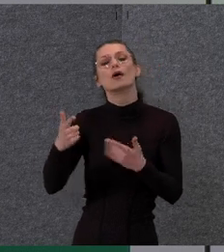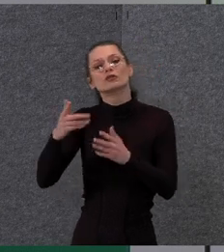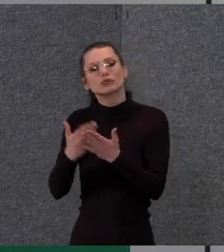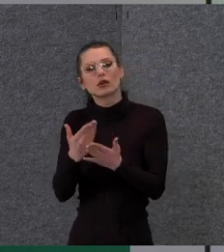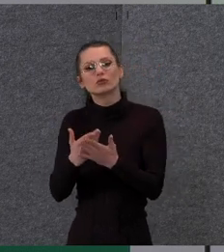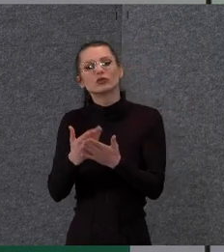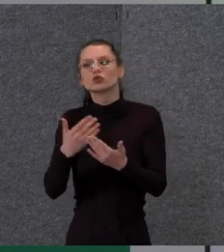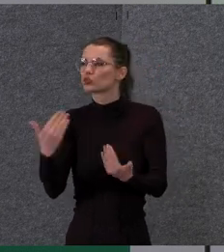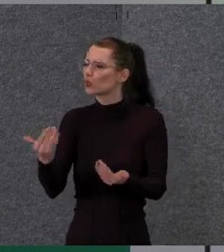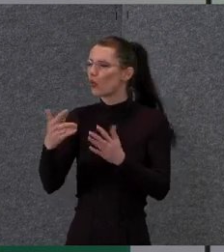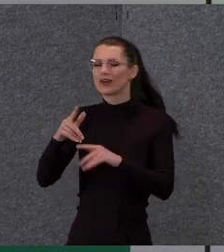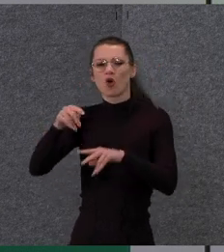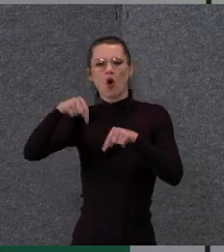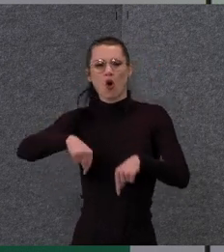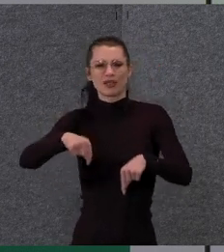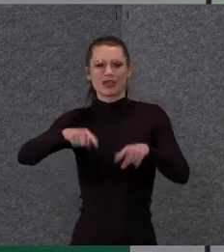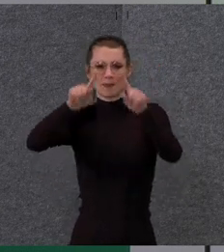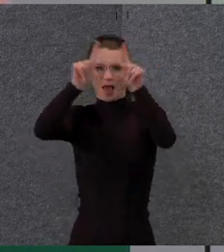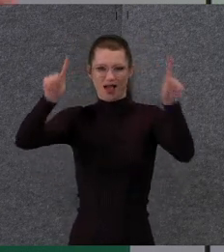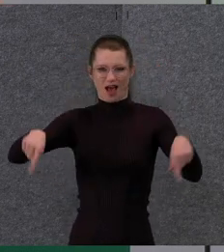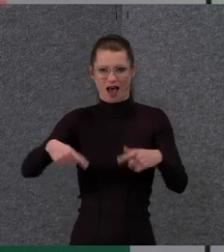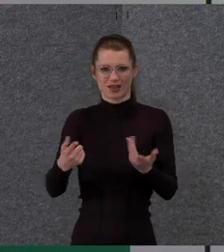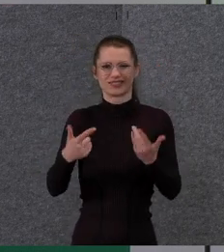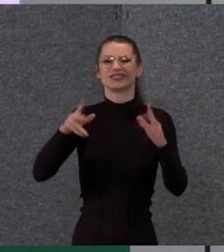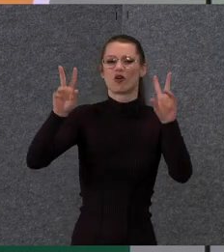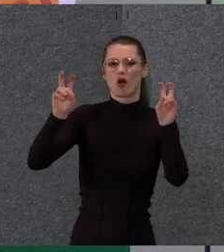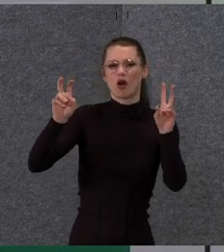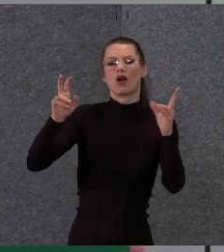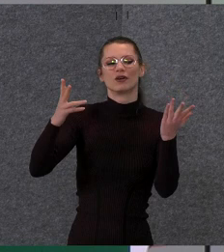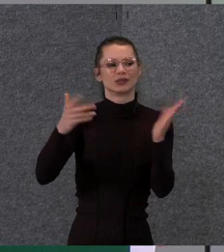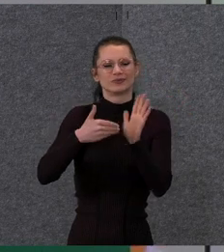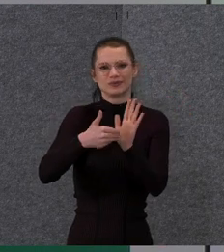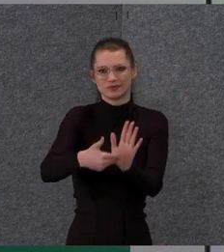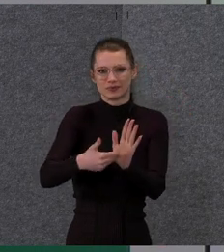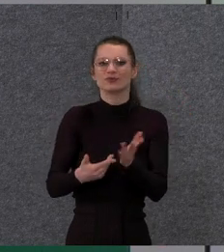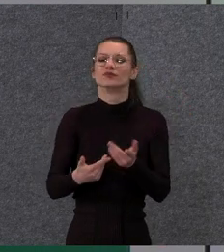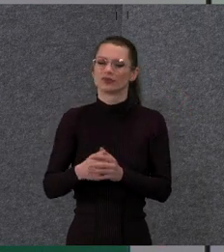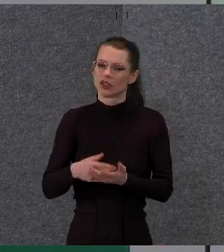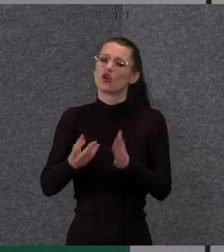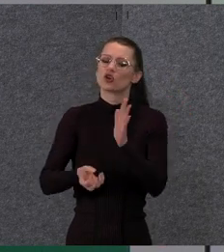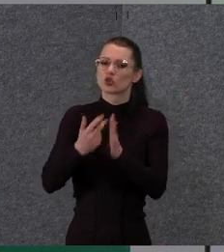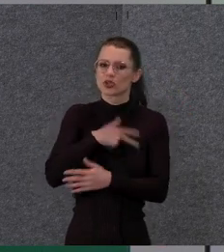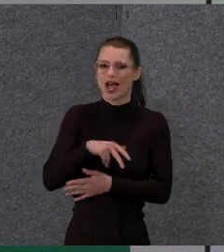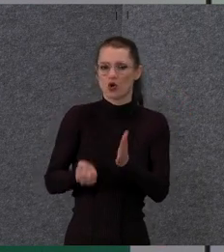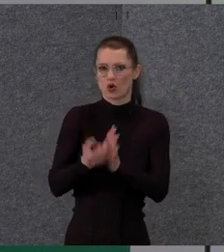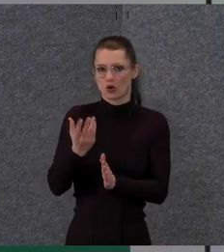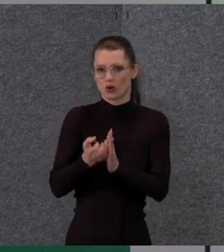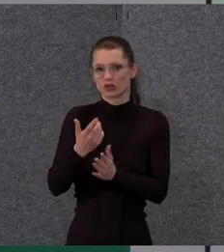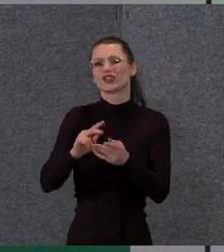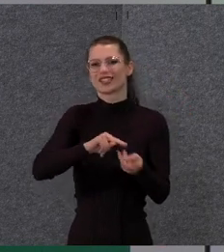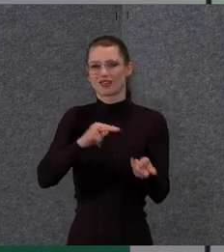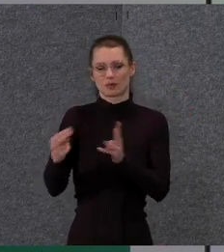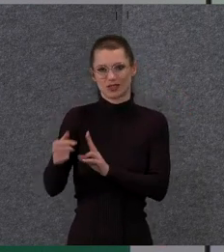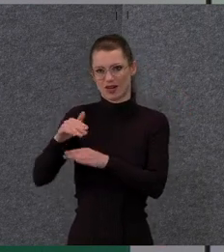ist unsere Erzählung heute zu diesem Plakat. Das ist unser Local Green Deal. Für diese sozial-ökologische Transformation im ländlichen